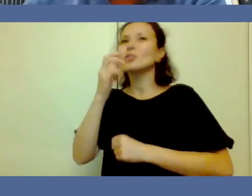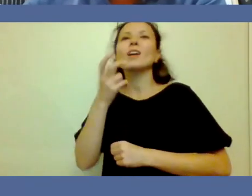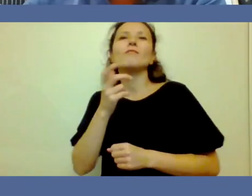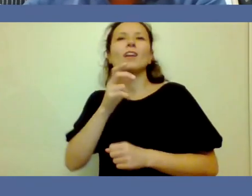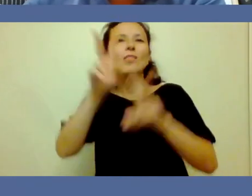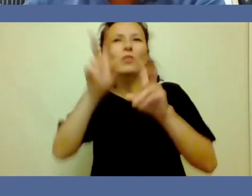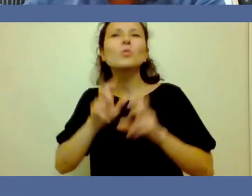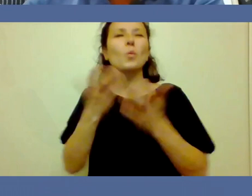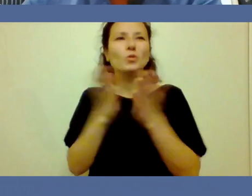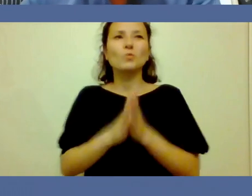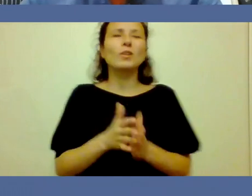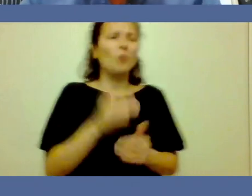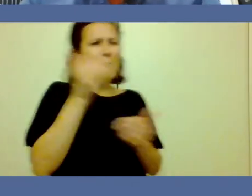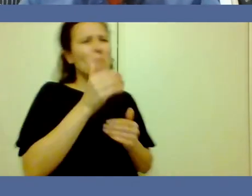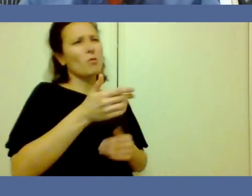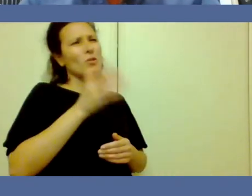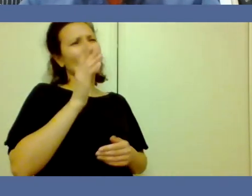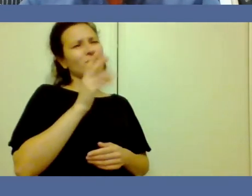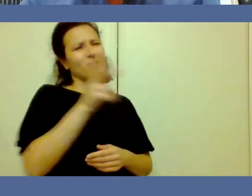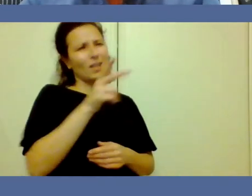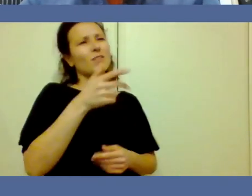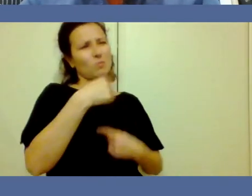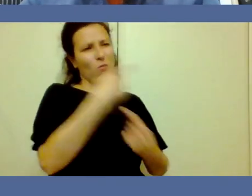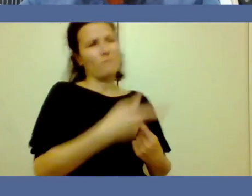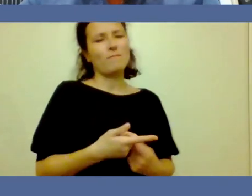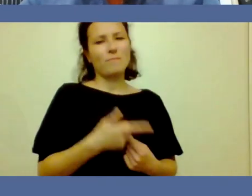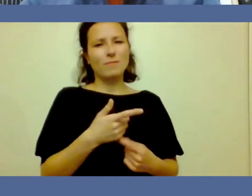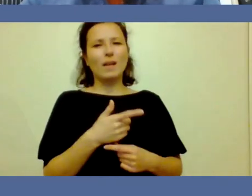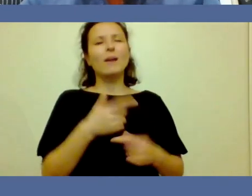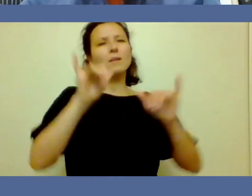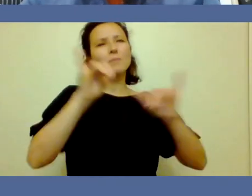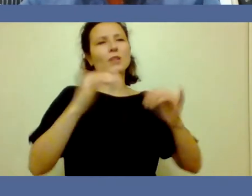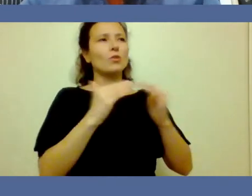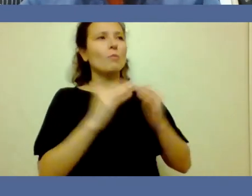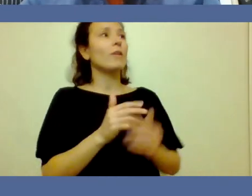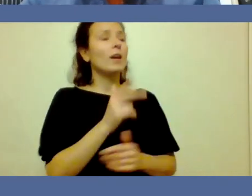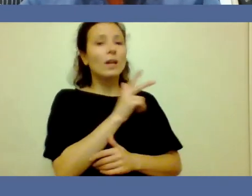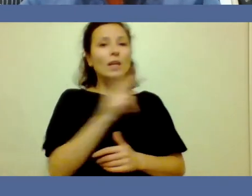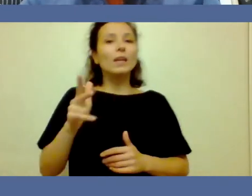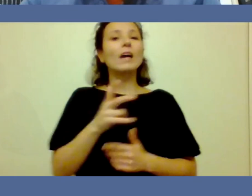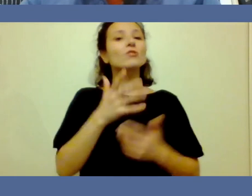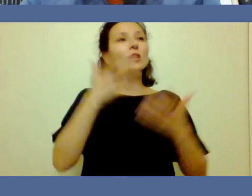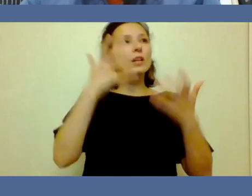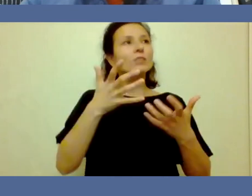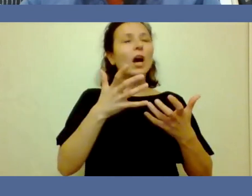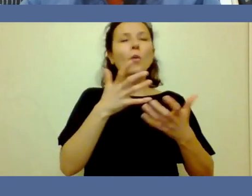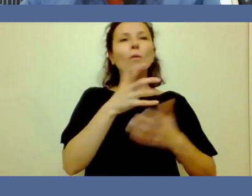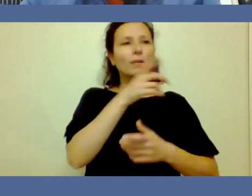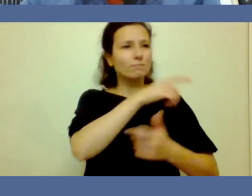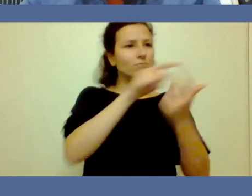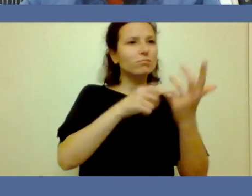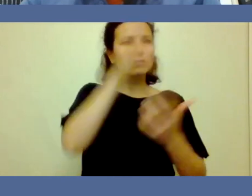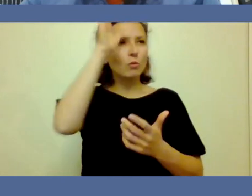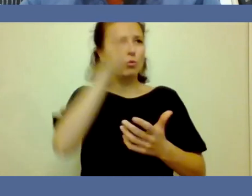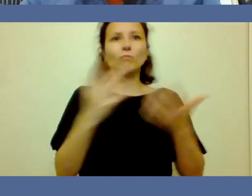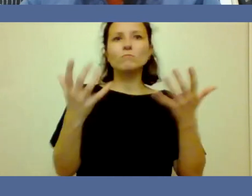Każdy z nich dbał o to, żeby te realia zdobyć. Być może jestem anachroniczna, okej.